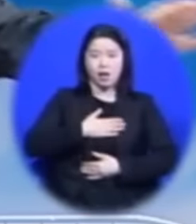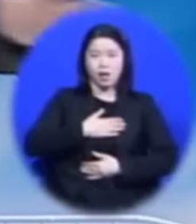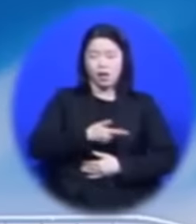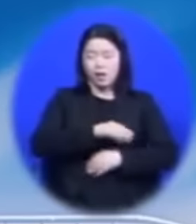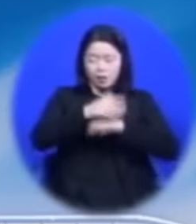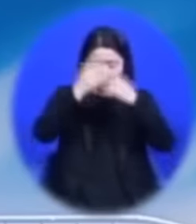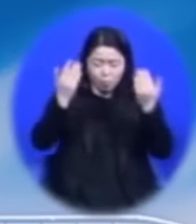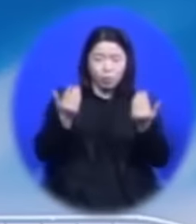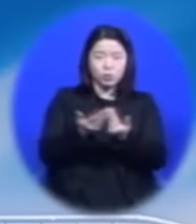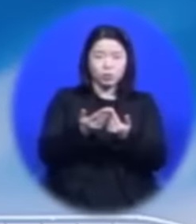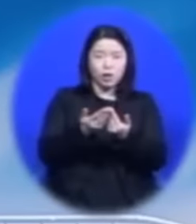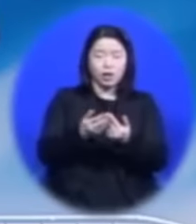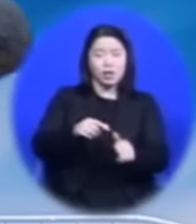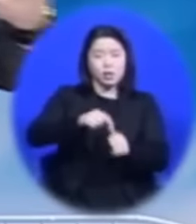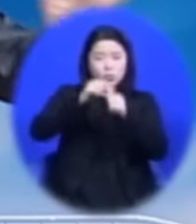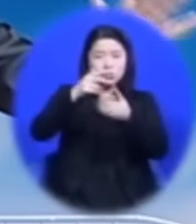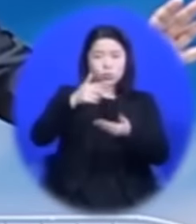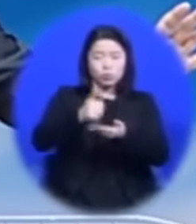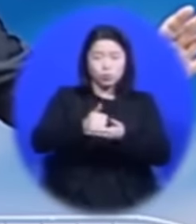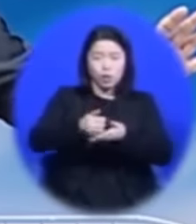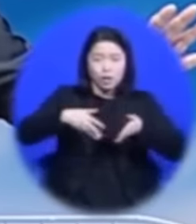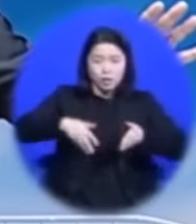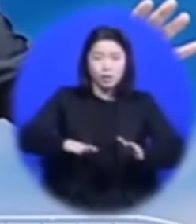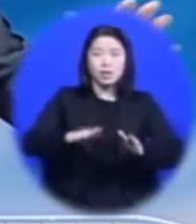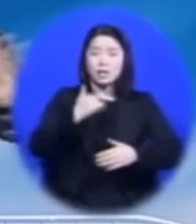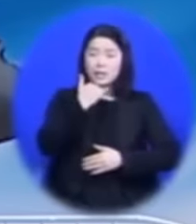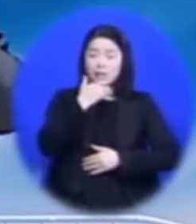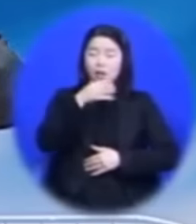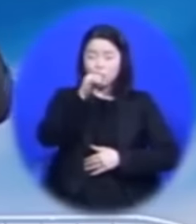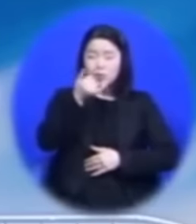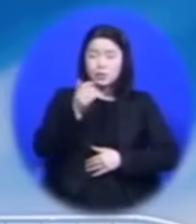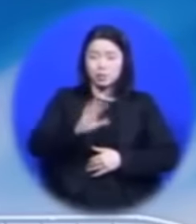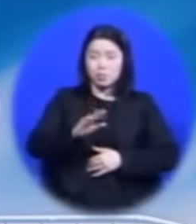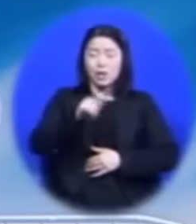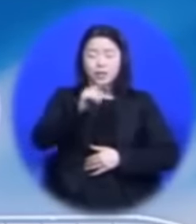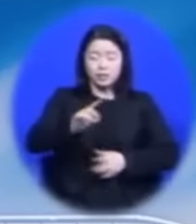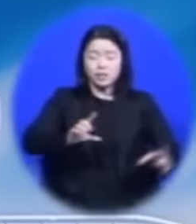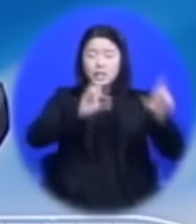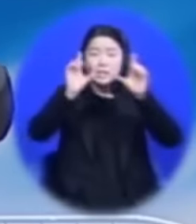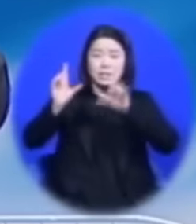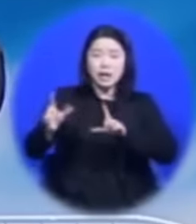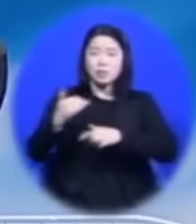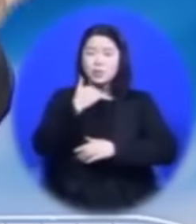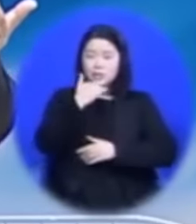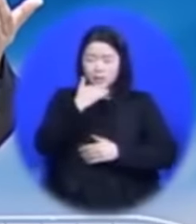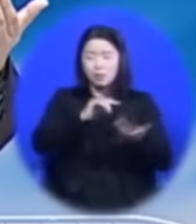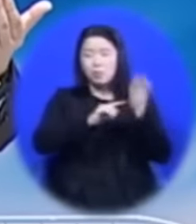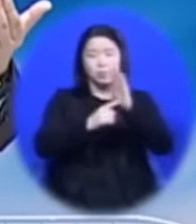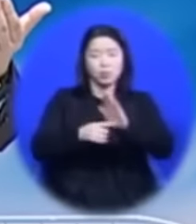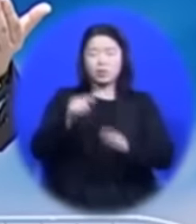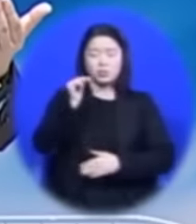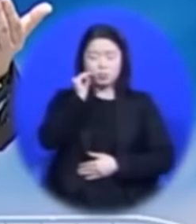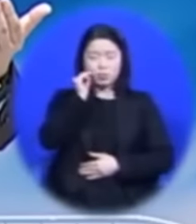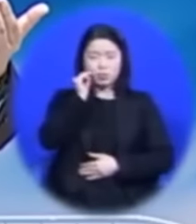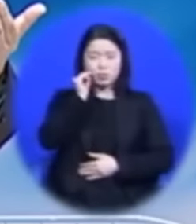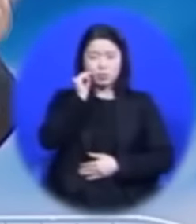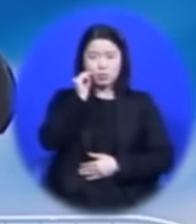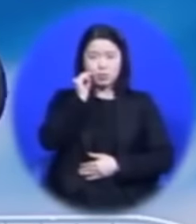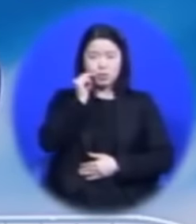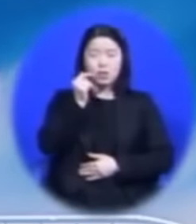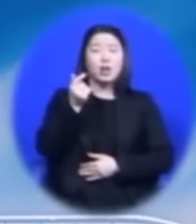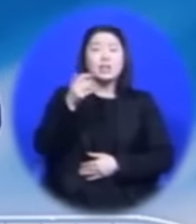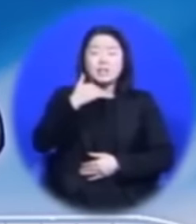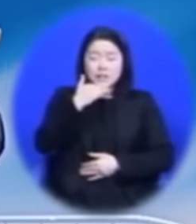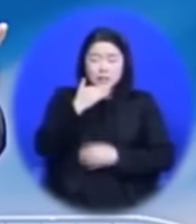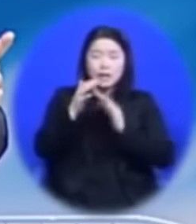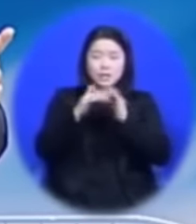다들 메시아가 나시기를 기다린다고 했지만 그들은 삶으로 기다림을 표현하지 못했어요.